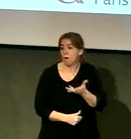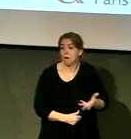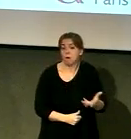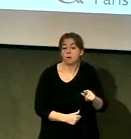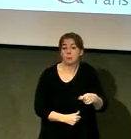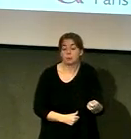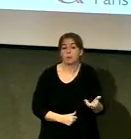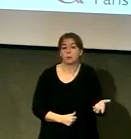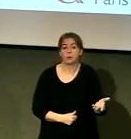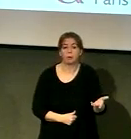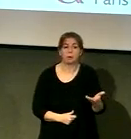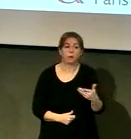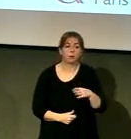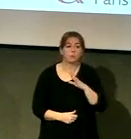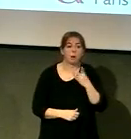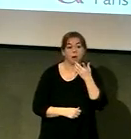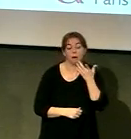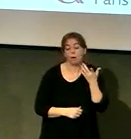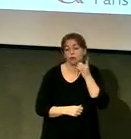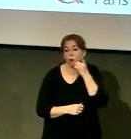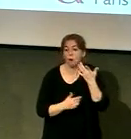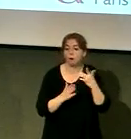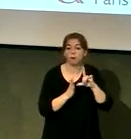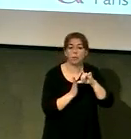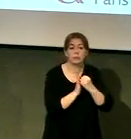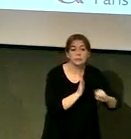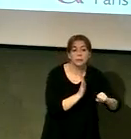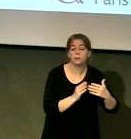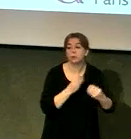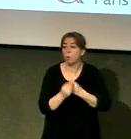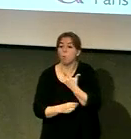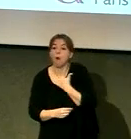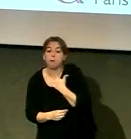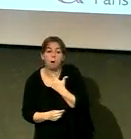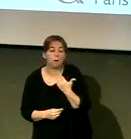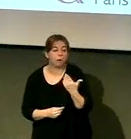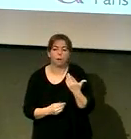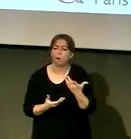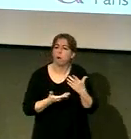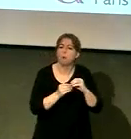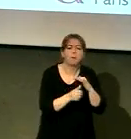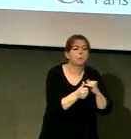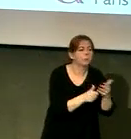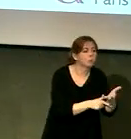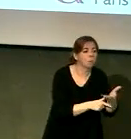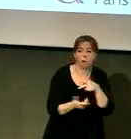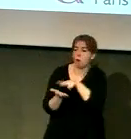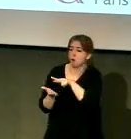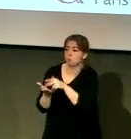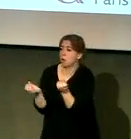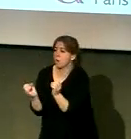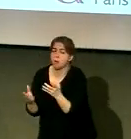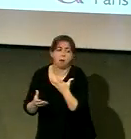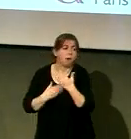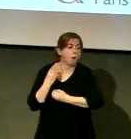des substances illicites, mais également avec l'alcool, comme la mauvaise insertion, l'absence de logement, l'absence